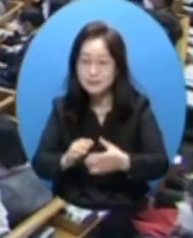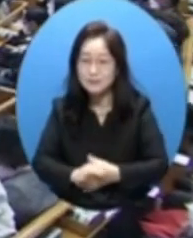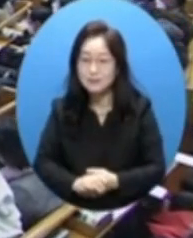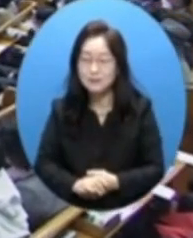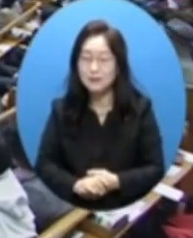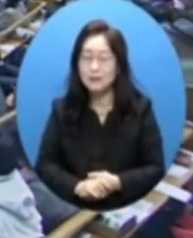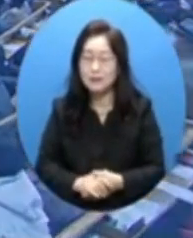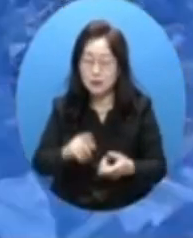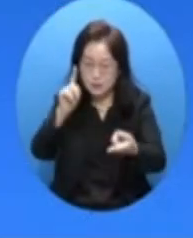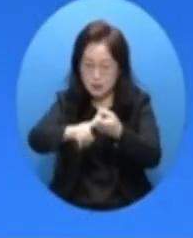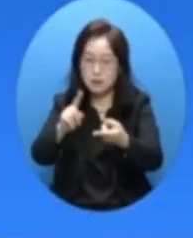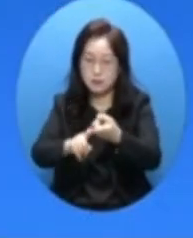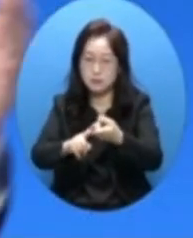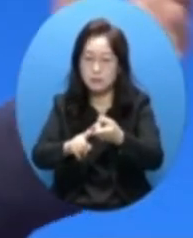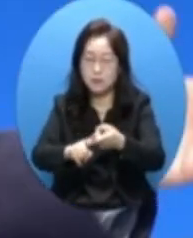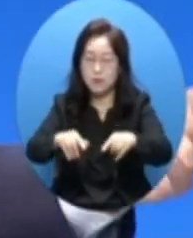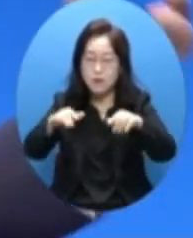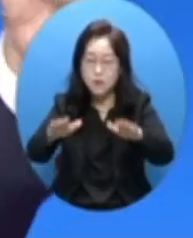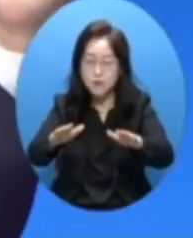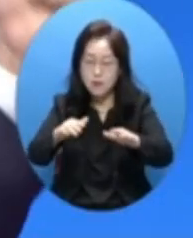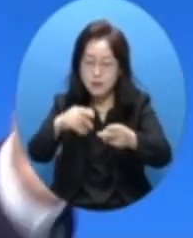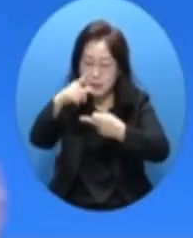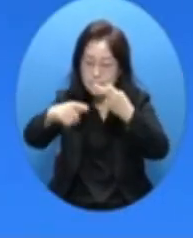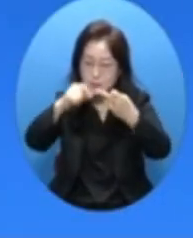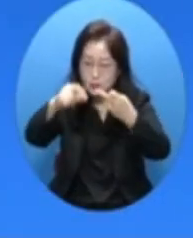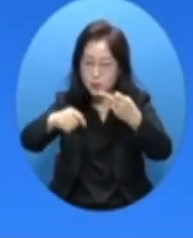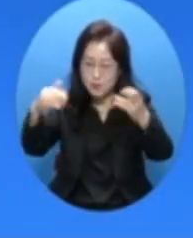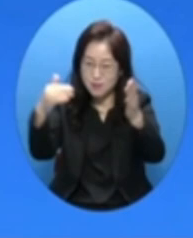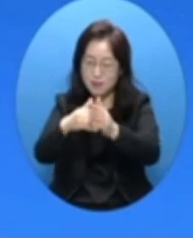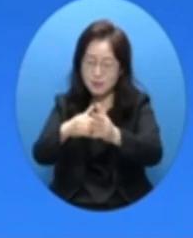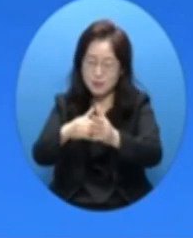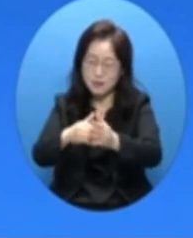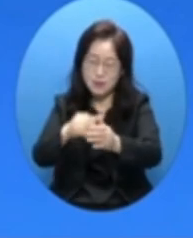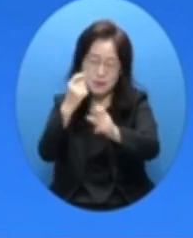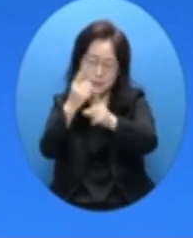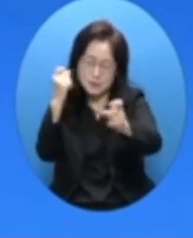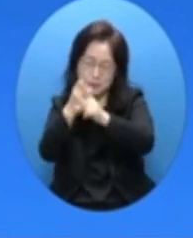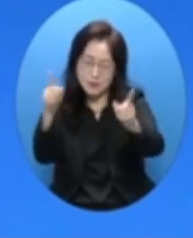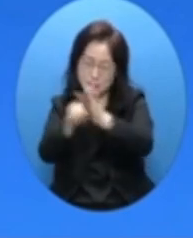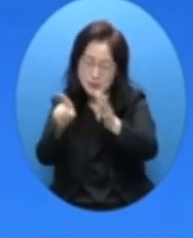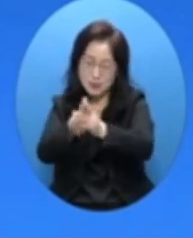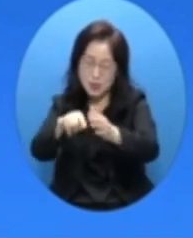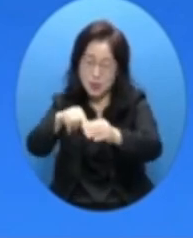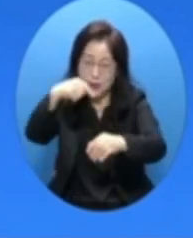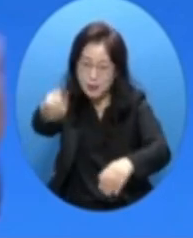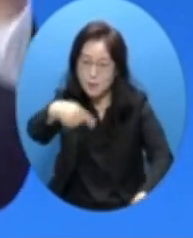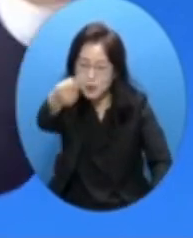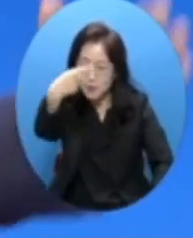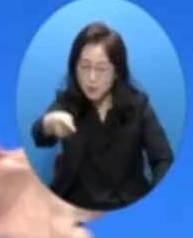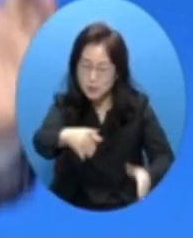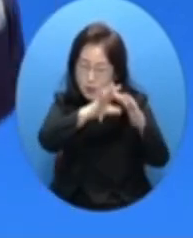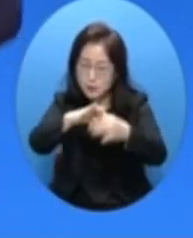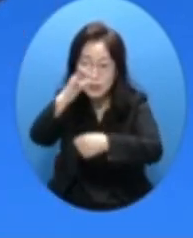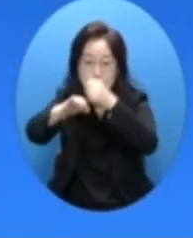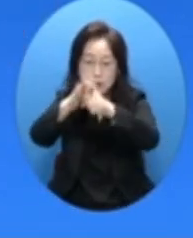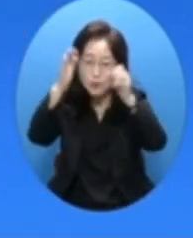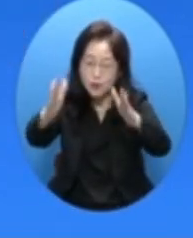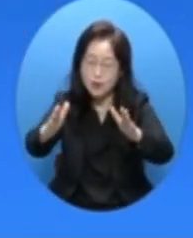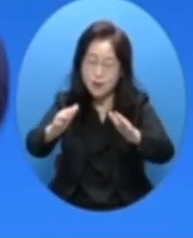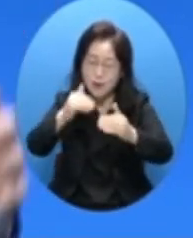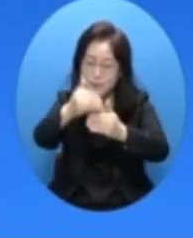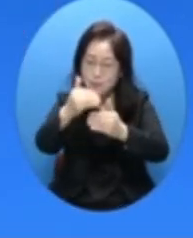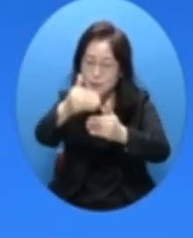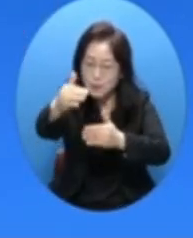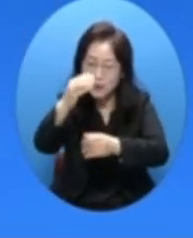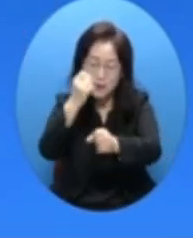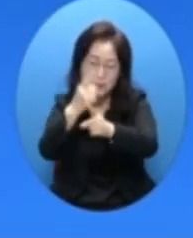이 말씀을 붙잡고 올 연말까지 믿음으로 승리하고 또 다가오는 한 해도 승리하고 또 다가원하네 승리하고 승리해서 앞으로 10년 동안 하나님의